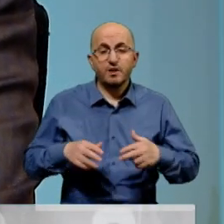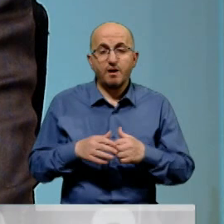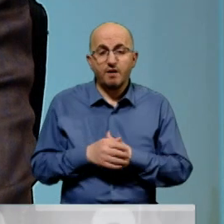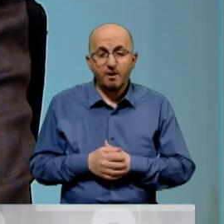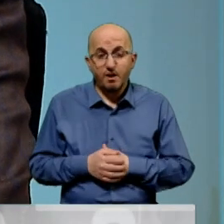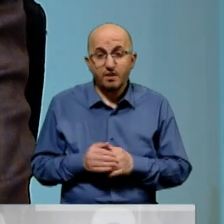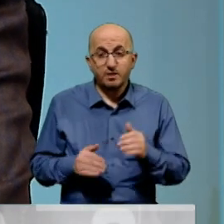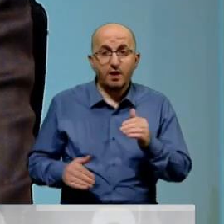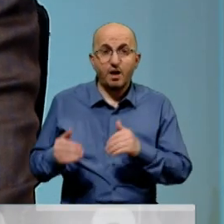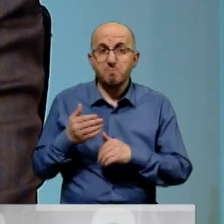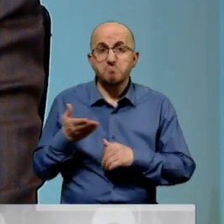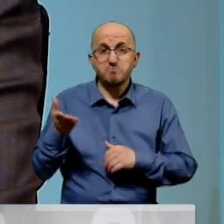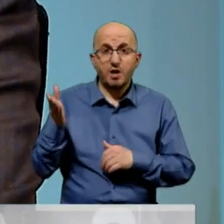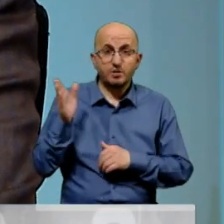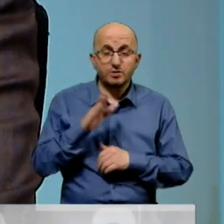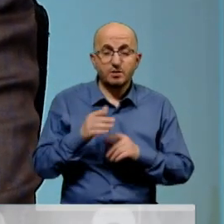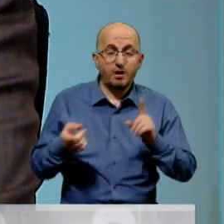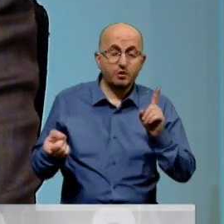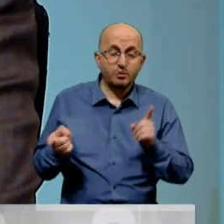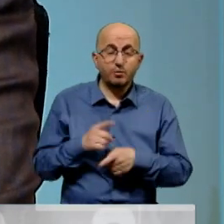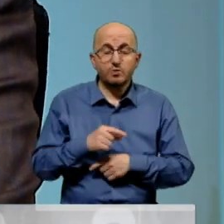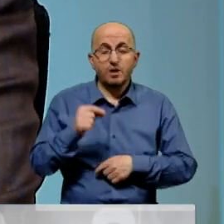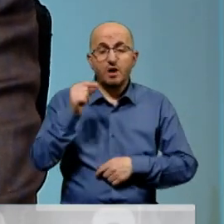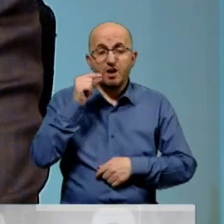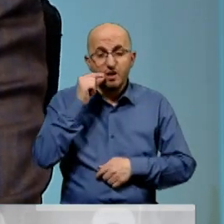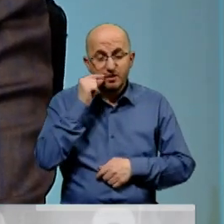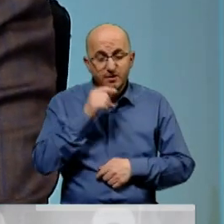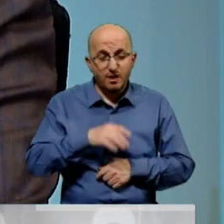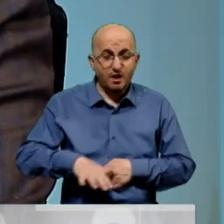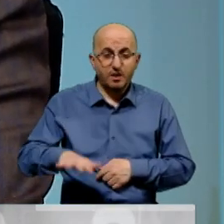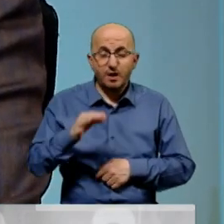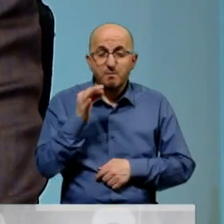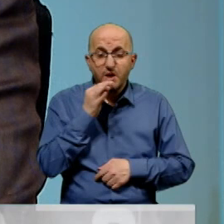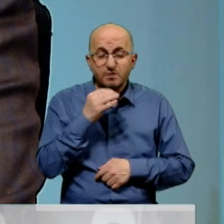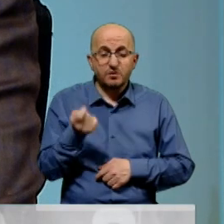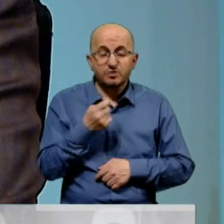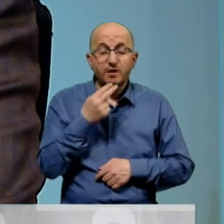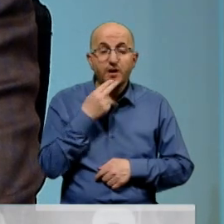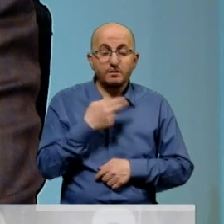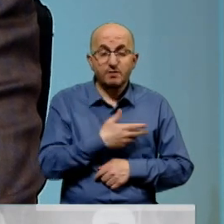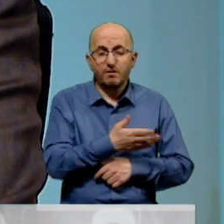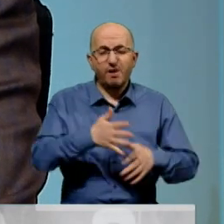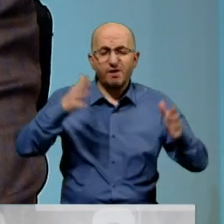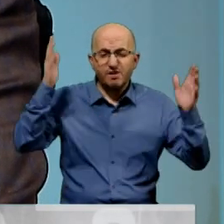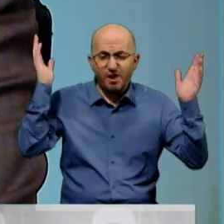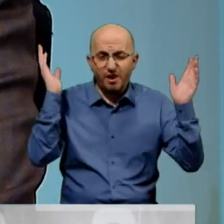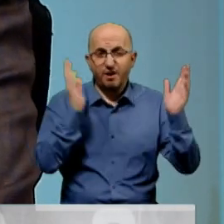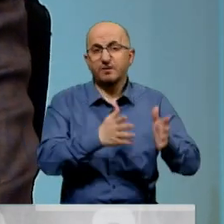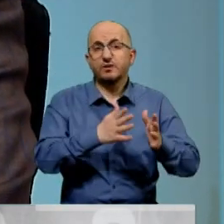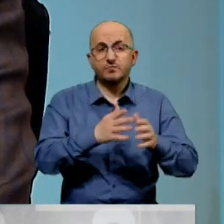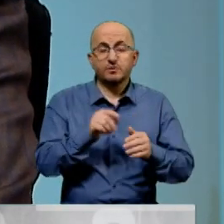daha başka türle erkeklere erkeklere benzemeye çalışan kadınlara lanet etmiştir